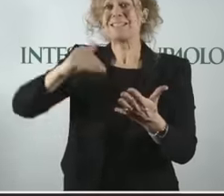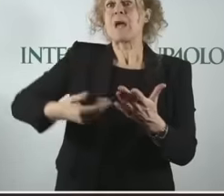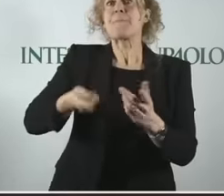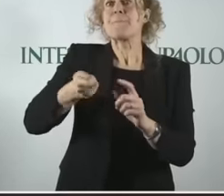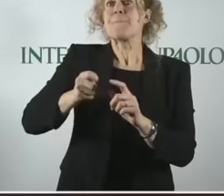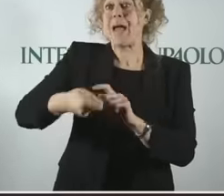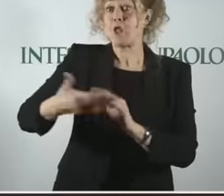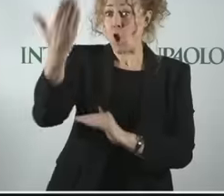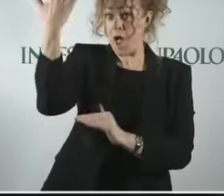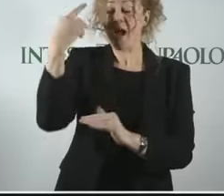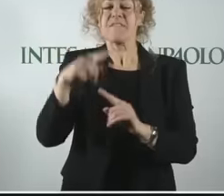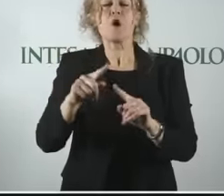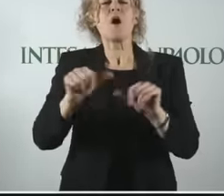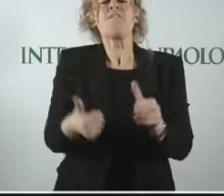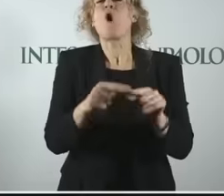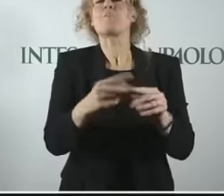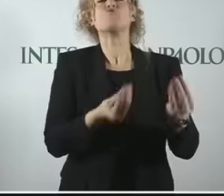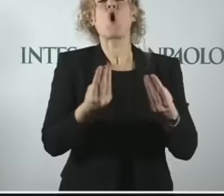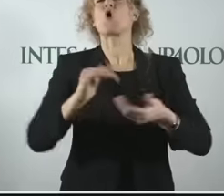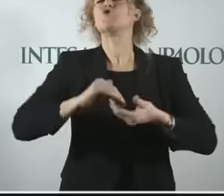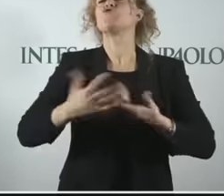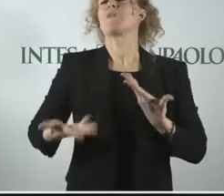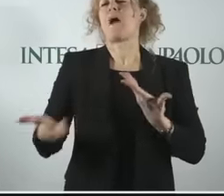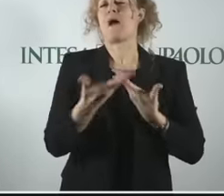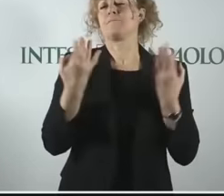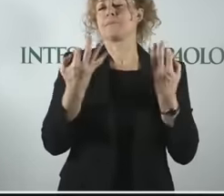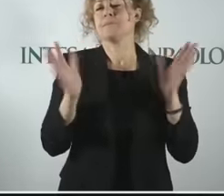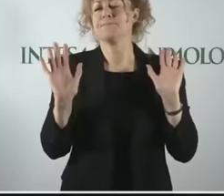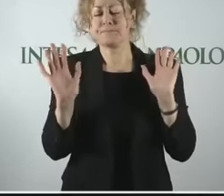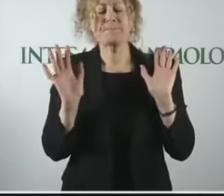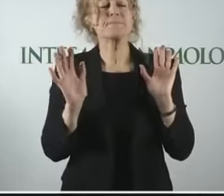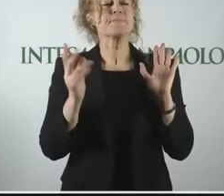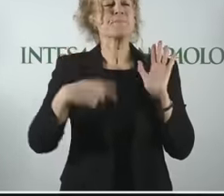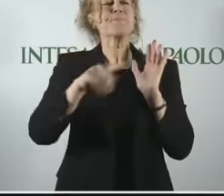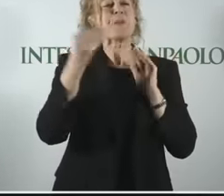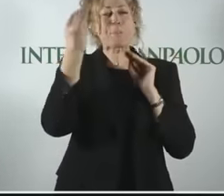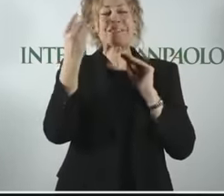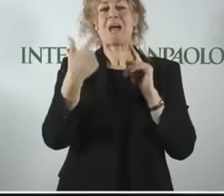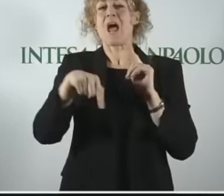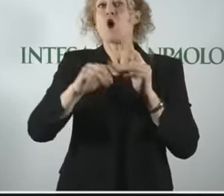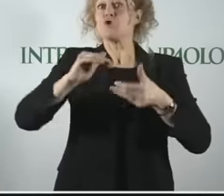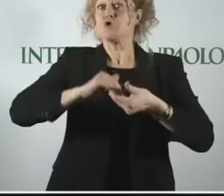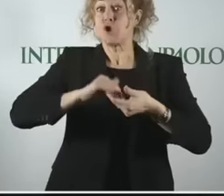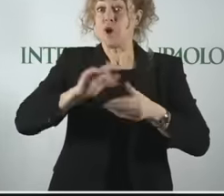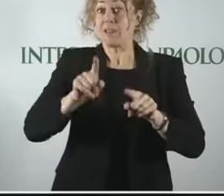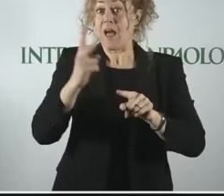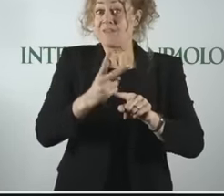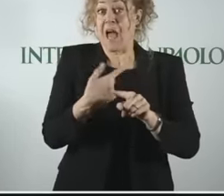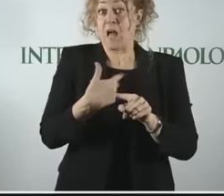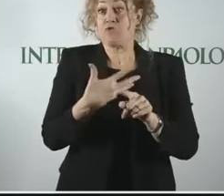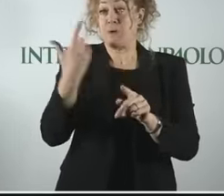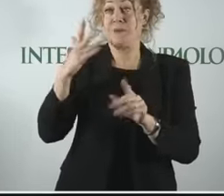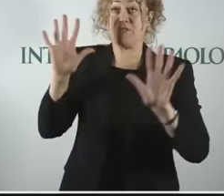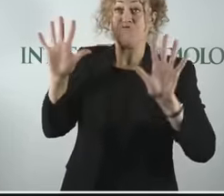come una specie di gioco di società sostanzialmente Tenete presente che appunto in quella società dove non c'è erano il